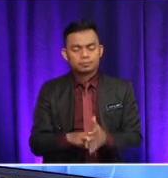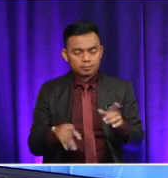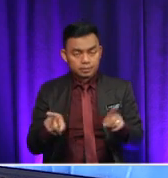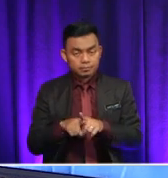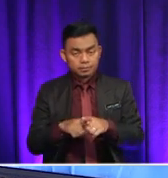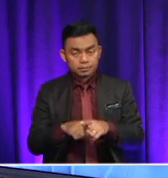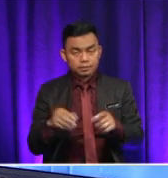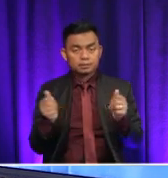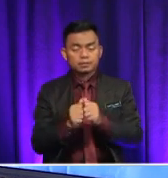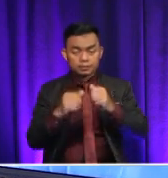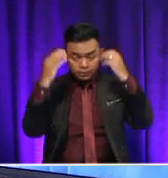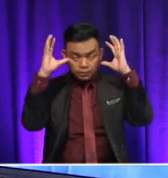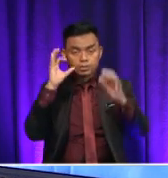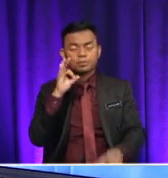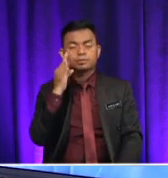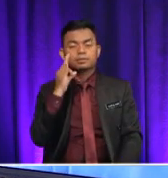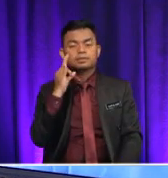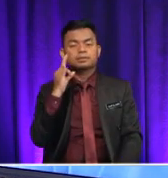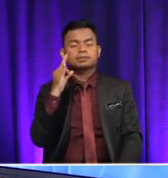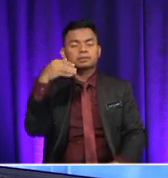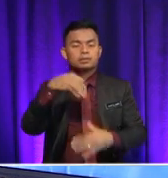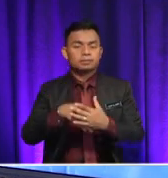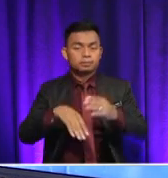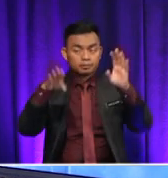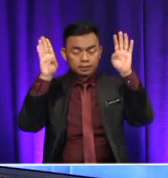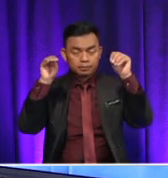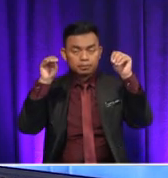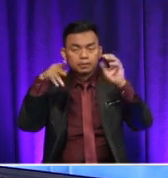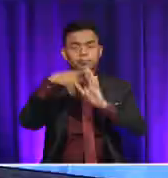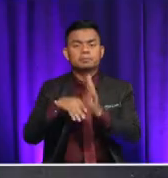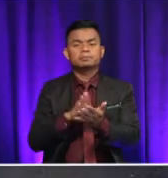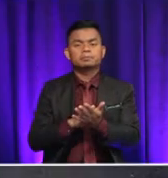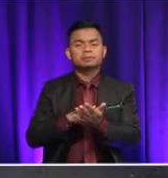pelajaran pembinaan domestik oke juga